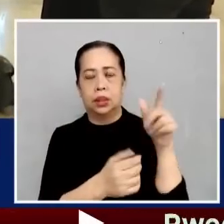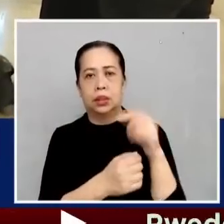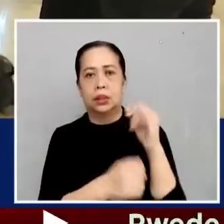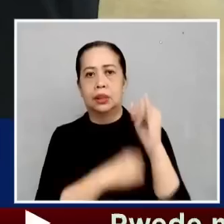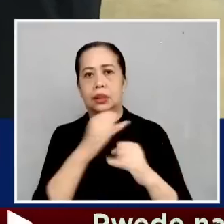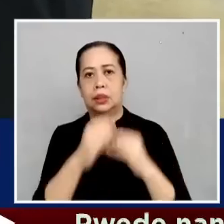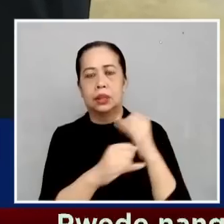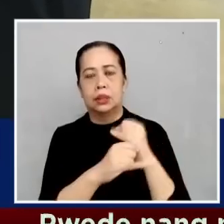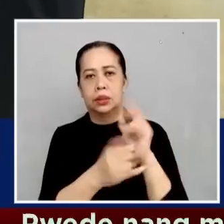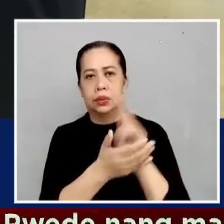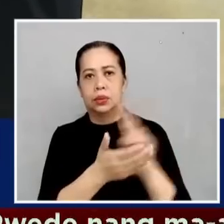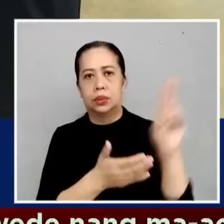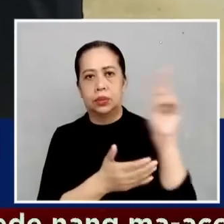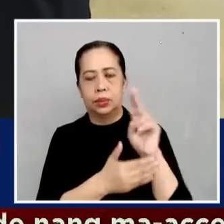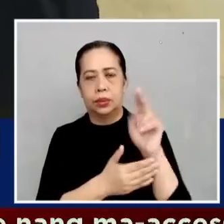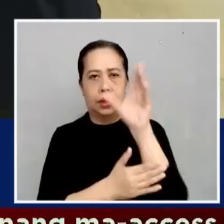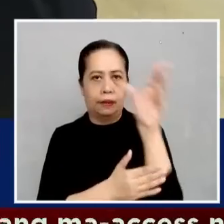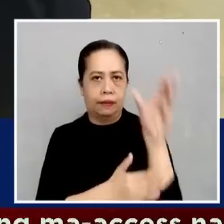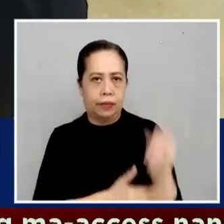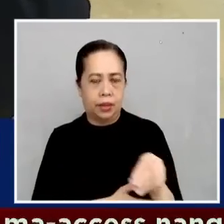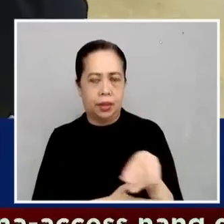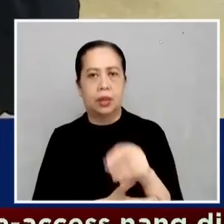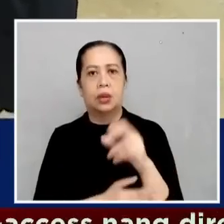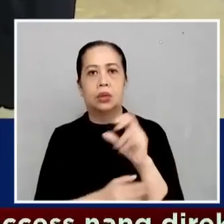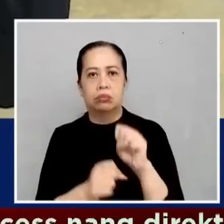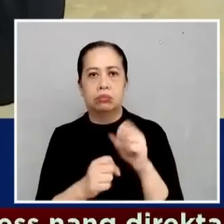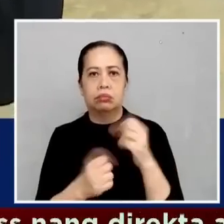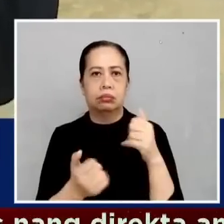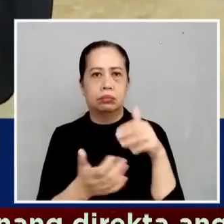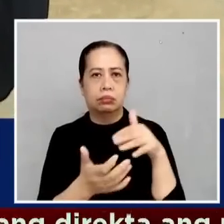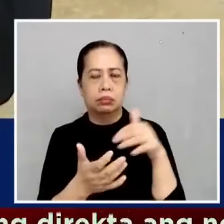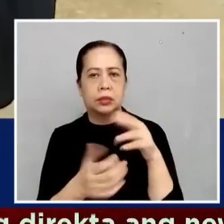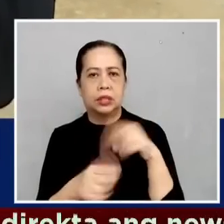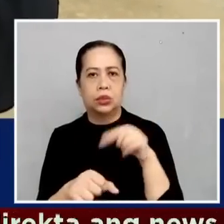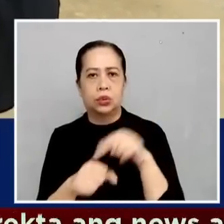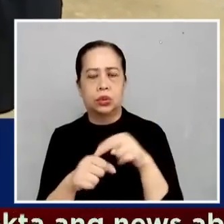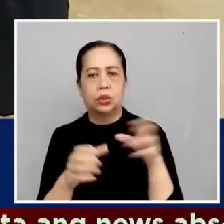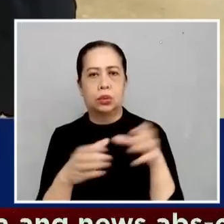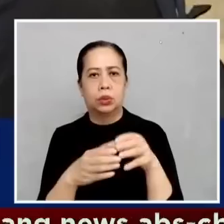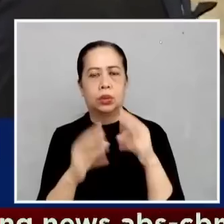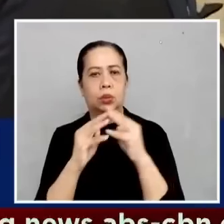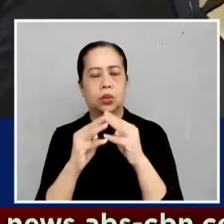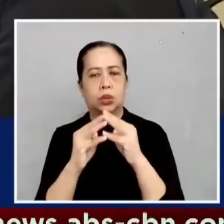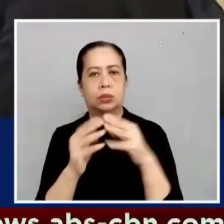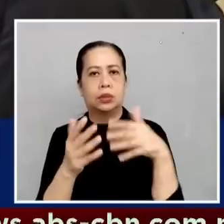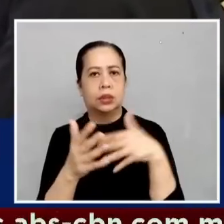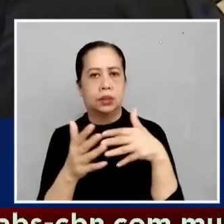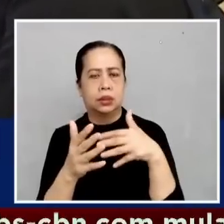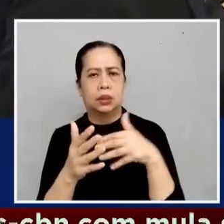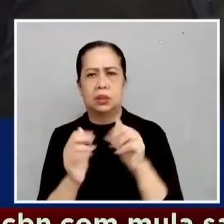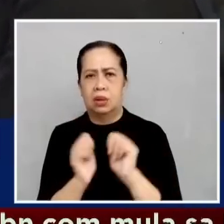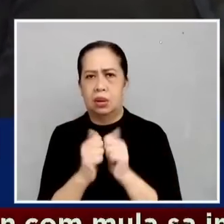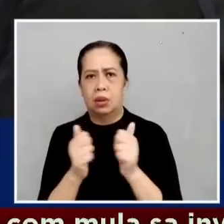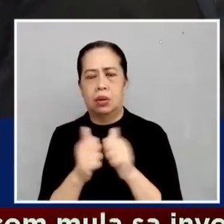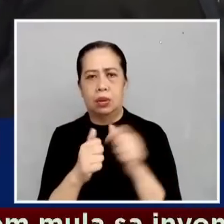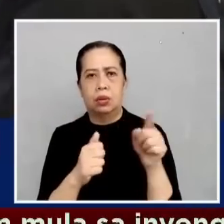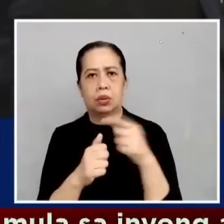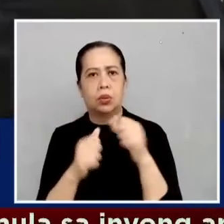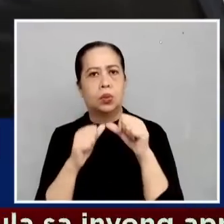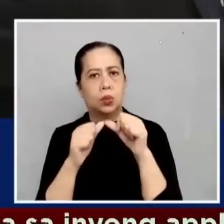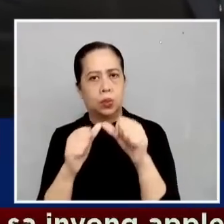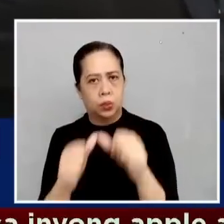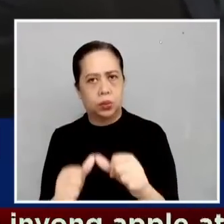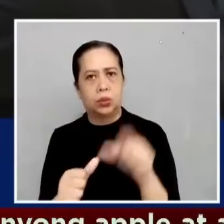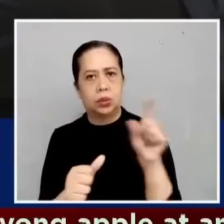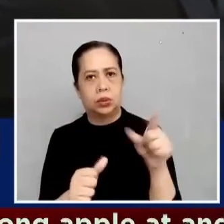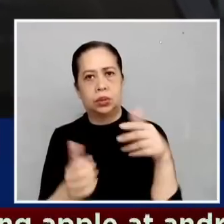International University of Africa. Kaya pinag-aaralan na ng National Commission on Muslim Studies kung paano nila